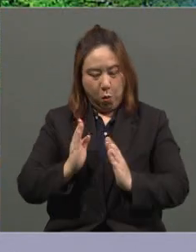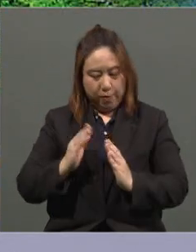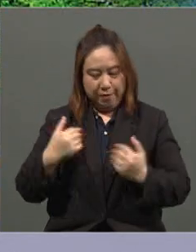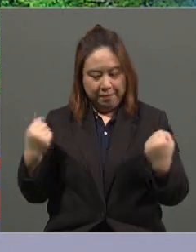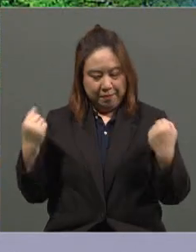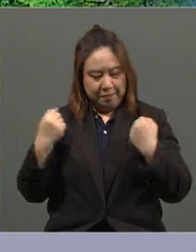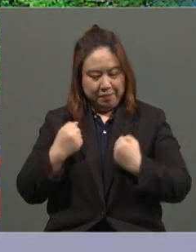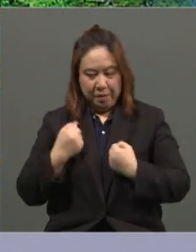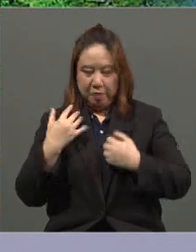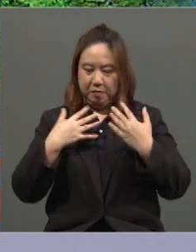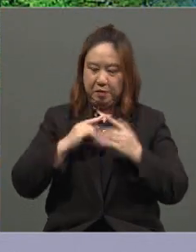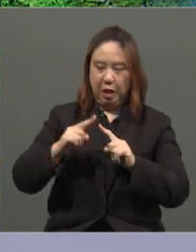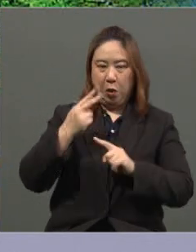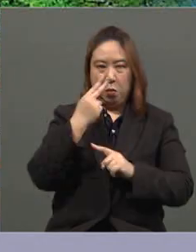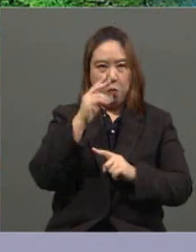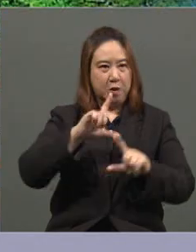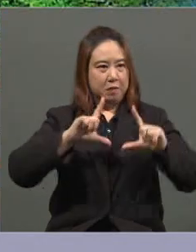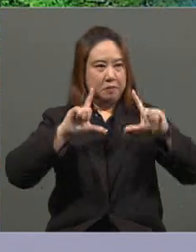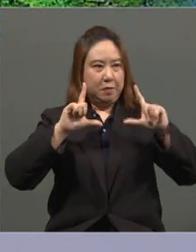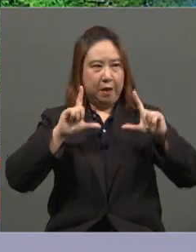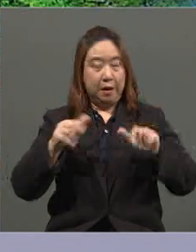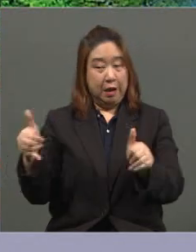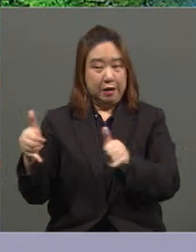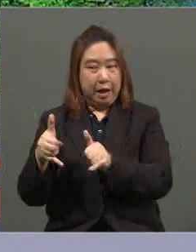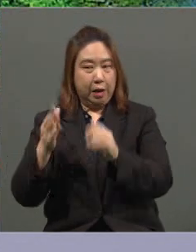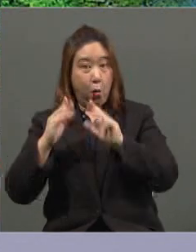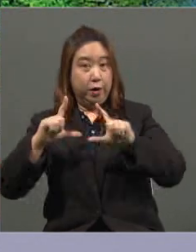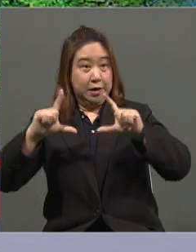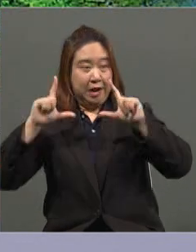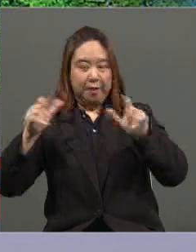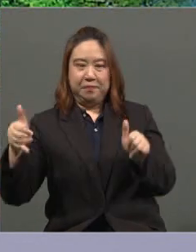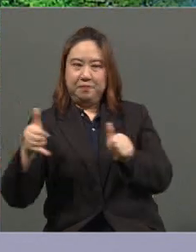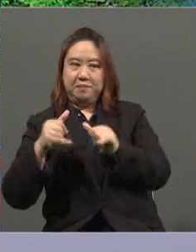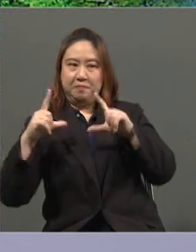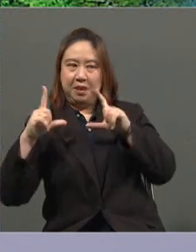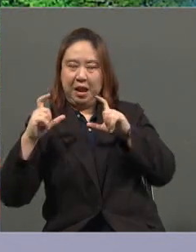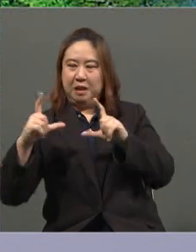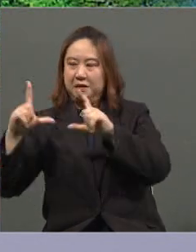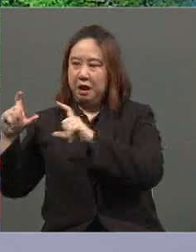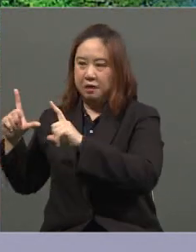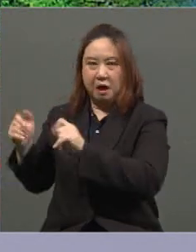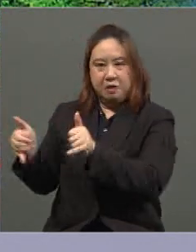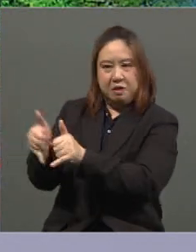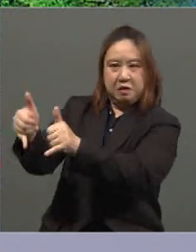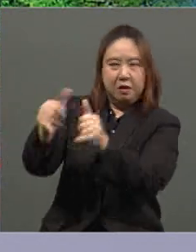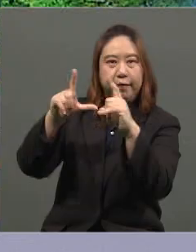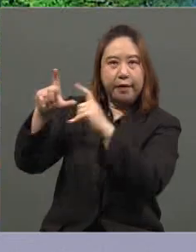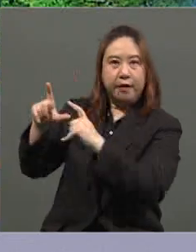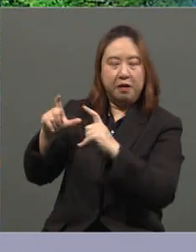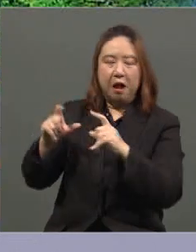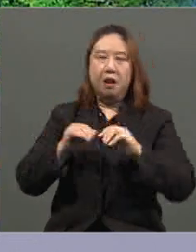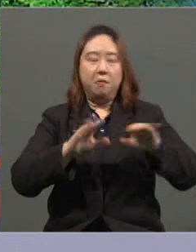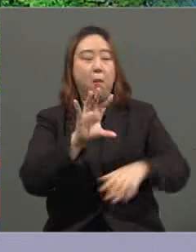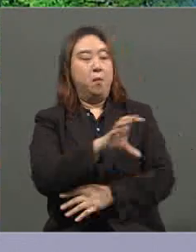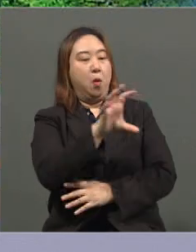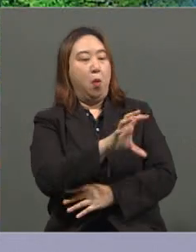ความเชื่อมั่นไปถ่ายรูปกับคนดังก็ทำให้คนเนี่ยมีความเชื่อมั่นแล้วก็ใช้บริการสำหรับความคืบหน้ากรณีที่มีผู้เสียหายไป